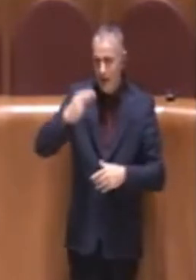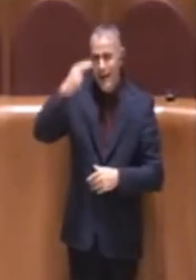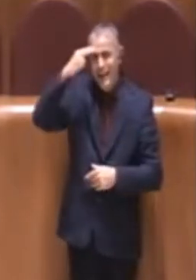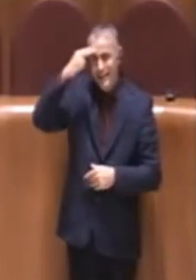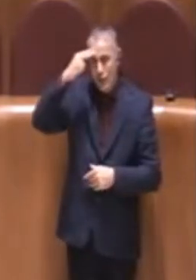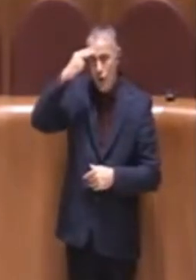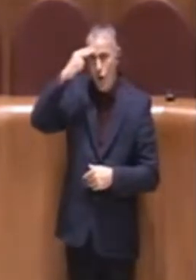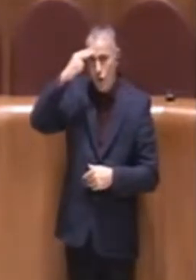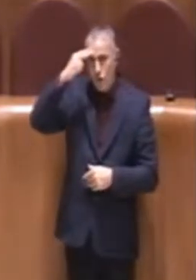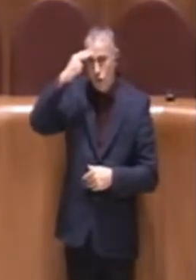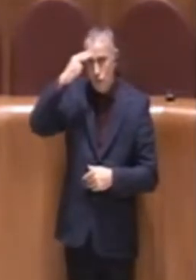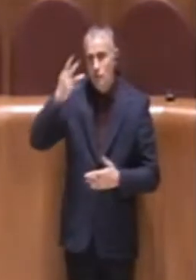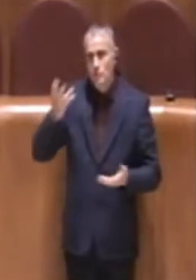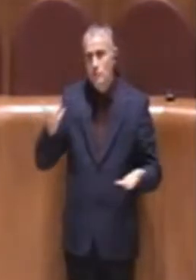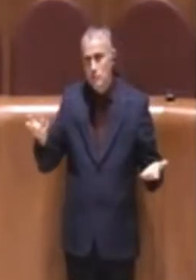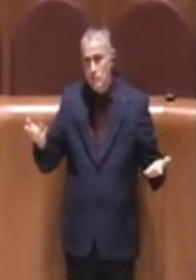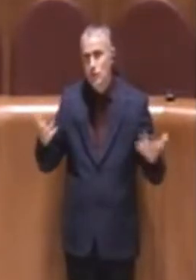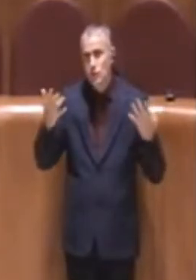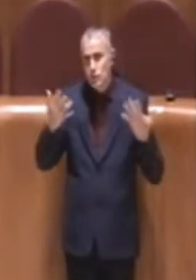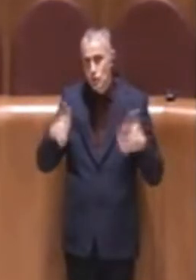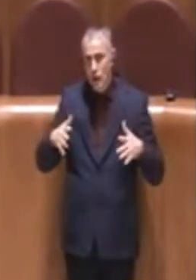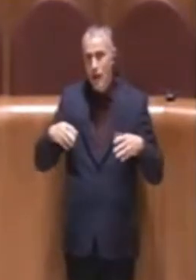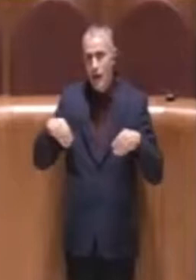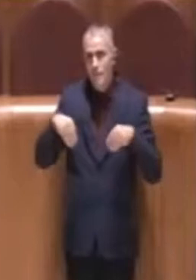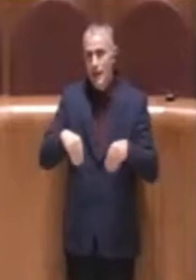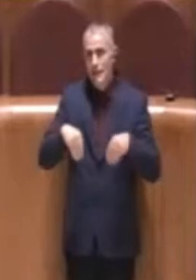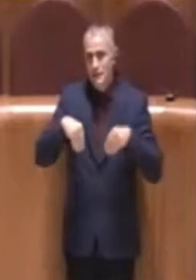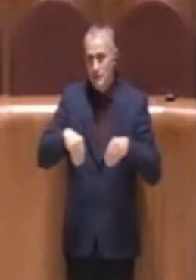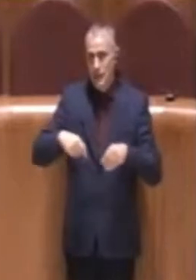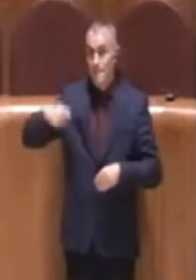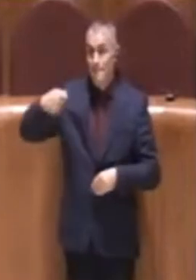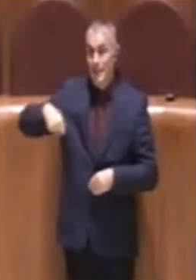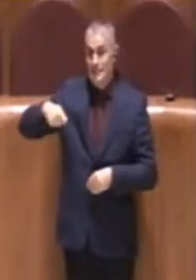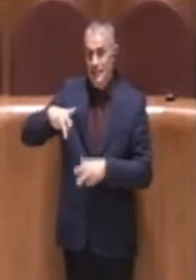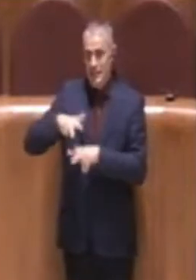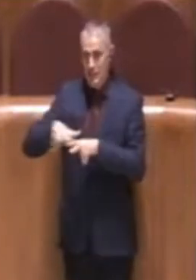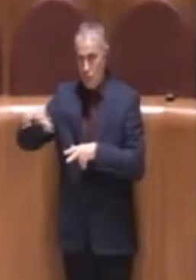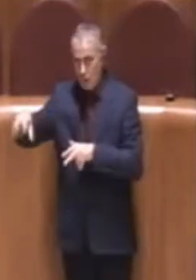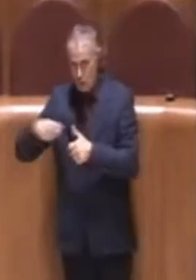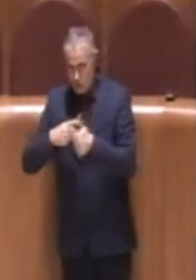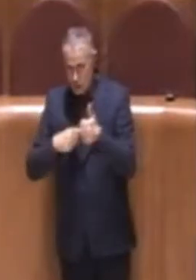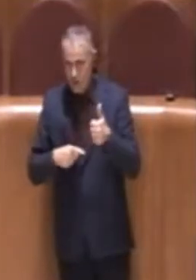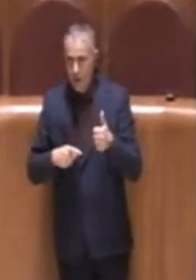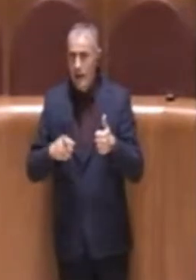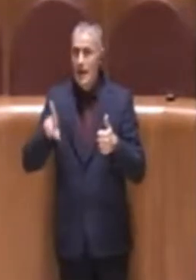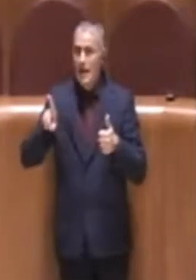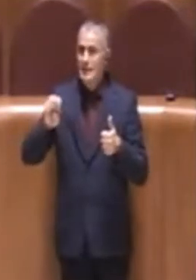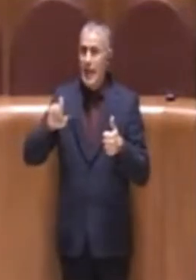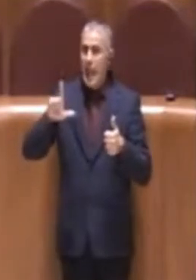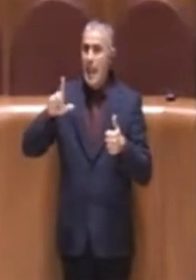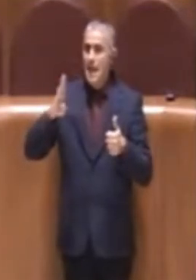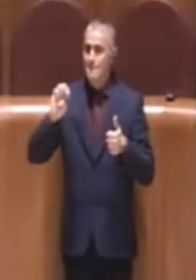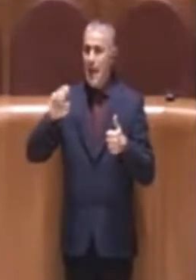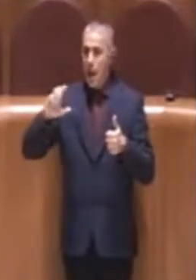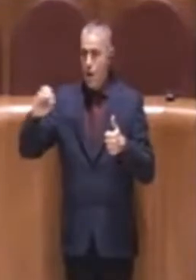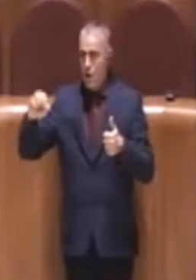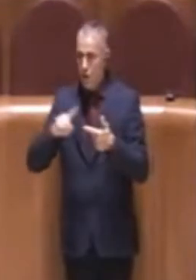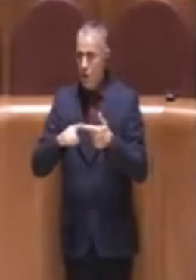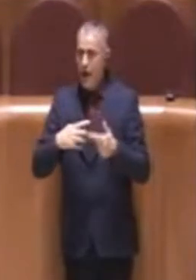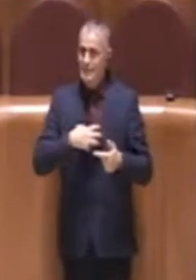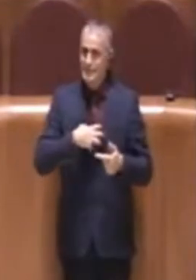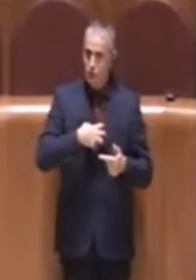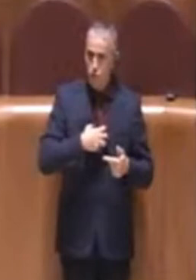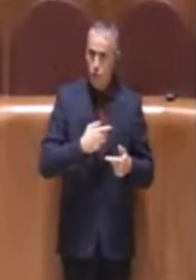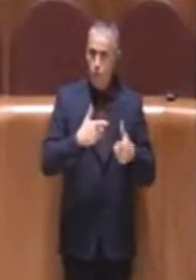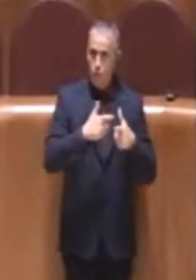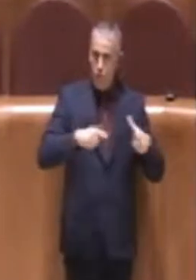sono hanno partecipato la presidente del municipio l'assessore del bello l'assessore all'urbanistica e